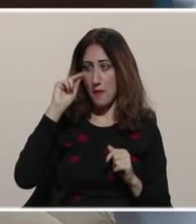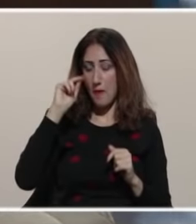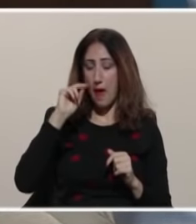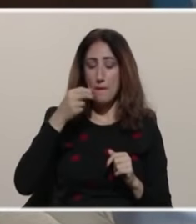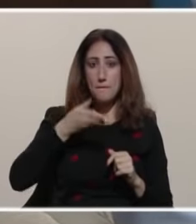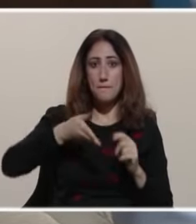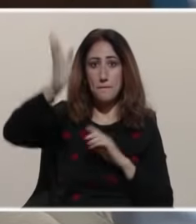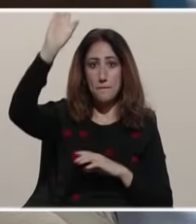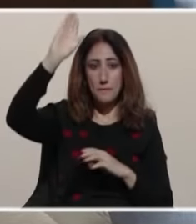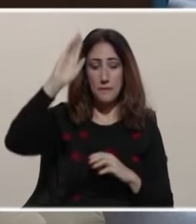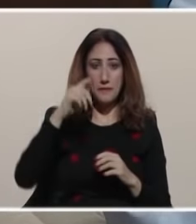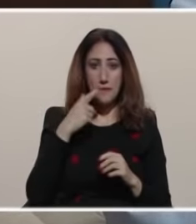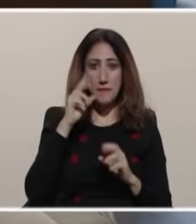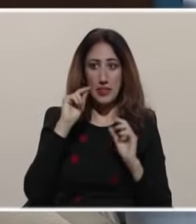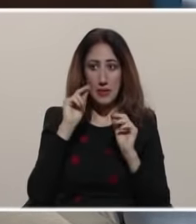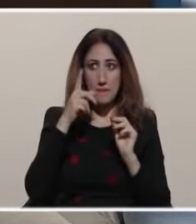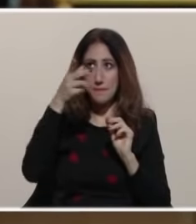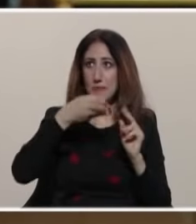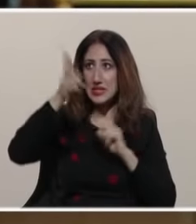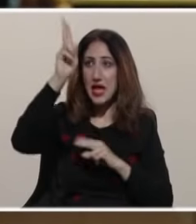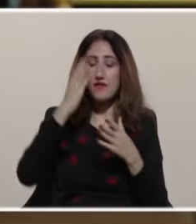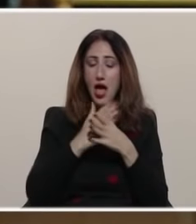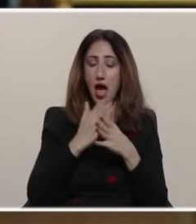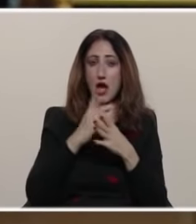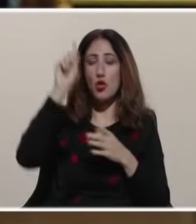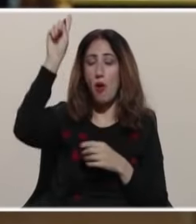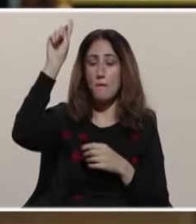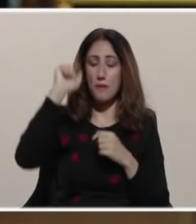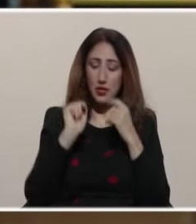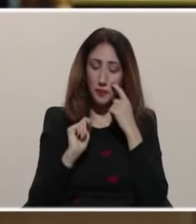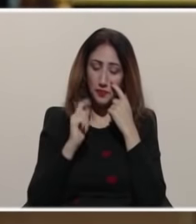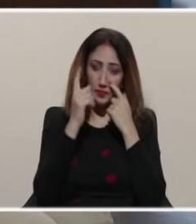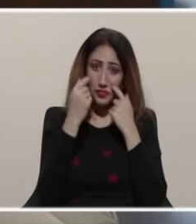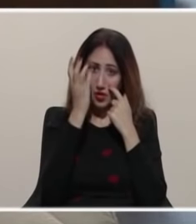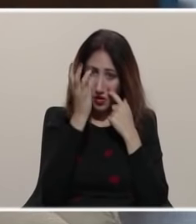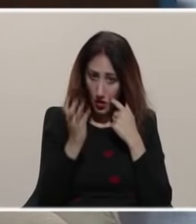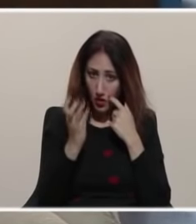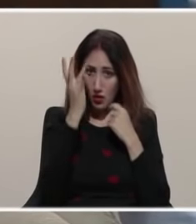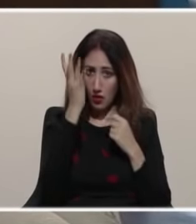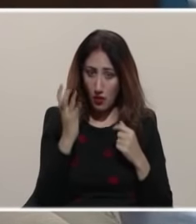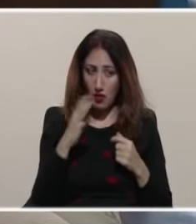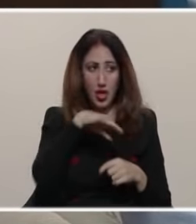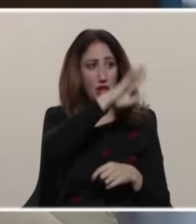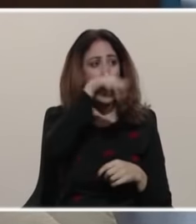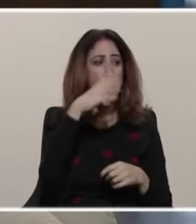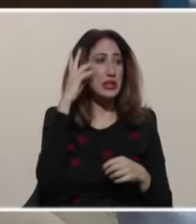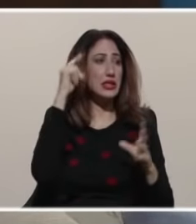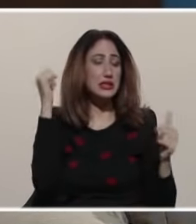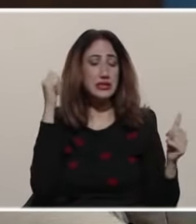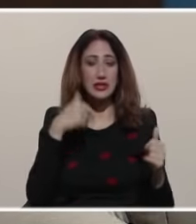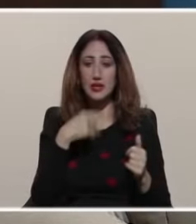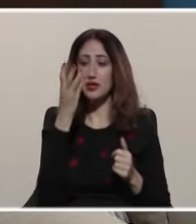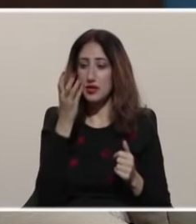جميلة. تخيل حضرتك لما تذكر ربنا في وقت غفلة الناس تاخد